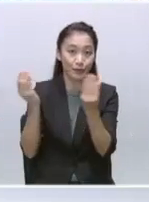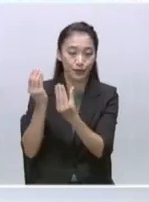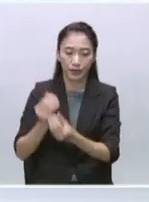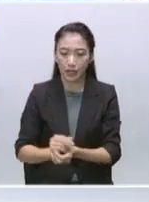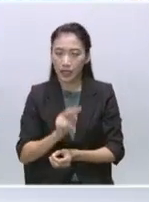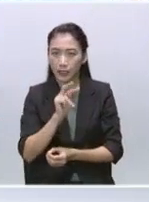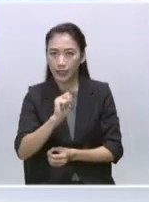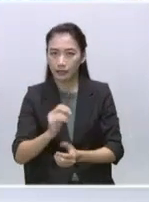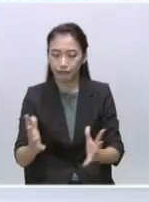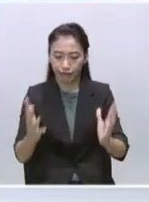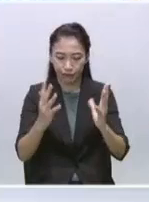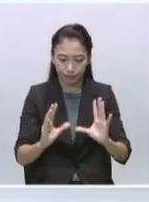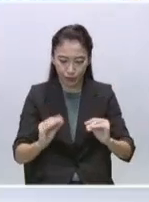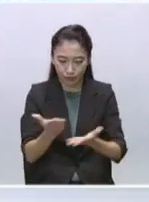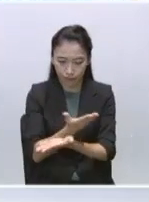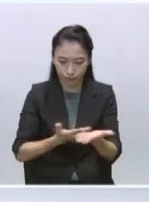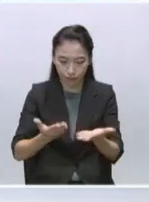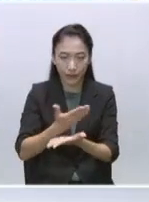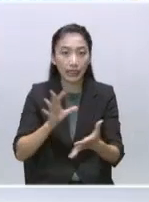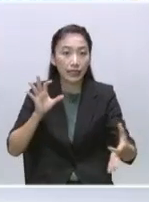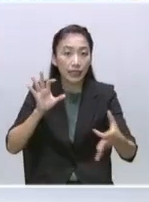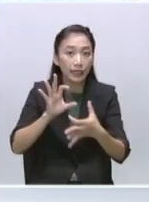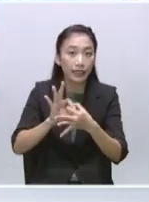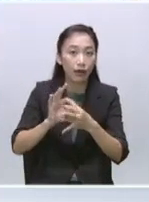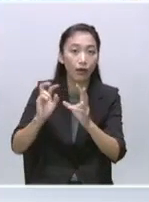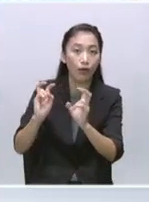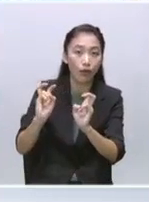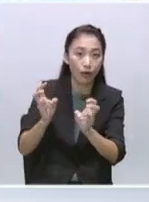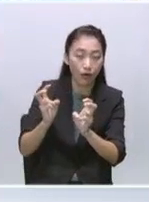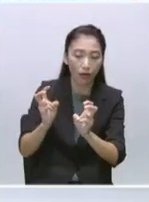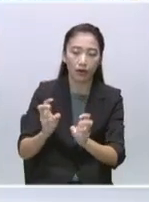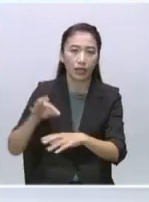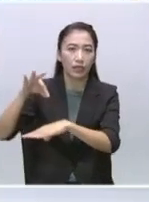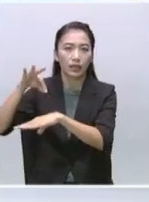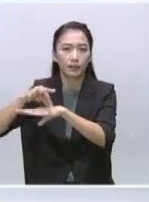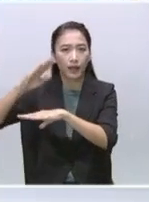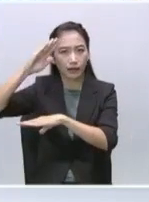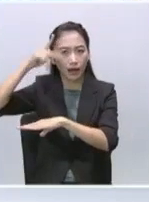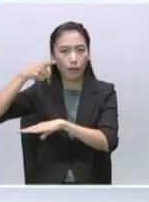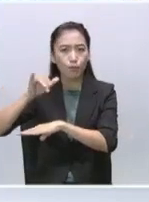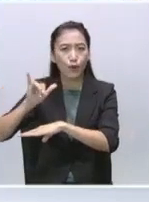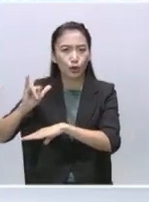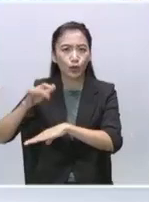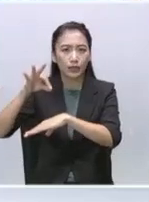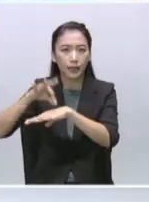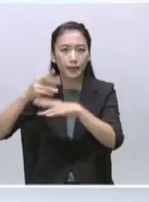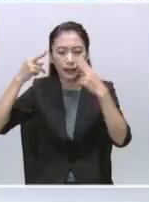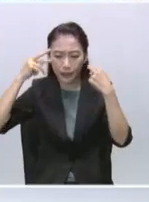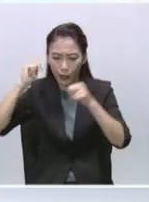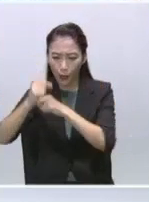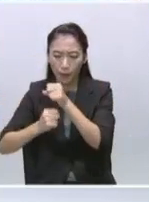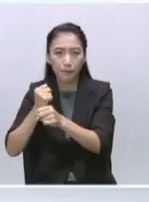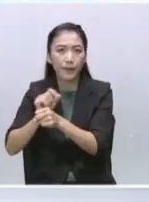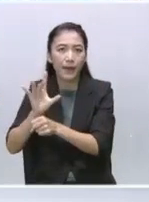จารณาเรื่องของวาระการดำรงตำแหน่งนายกรัฐมนตรี8ปีของพลเอกประยุทธ์จันทร์โอชานะคะหลังจากที่สัปดาห์ที่ผ่านมา